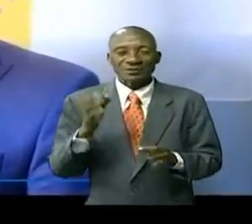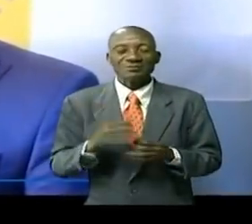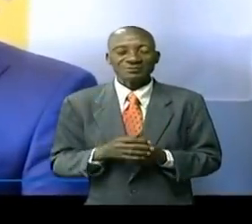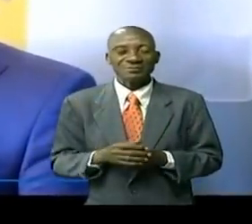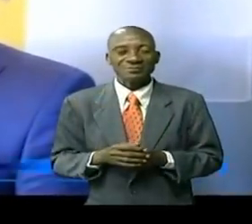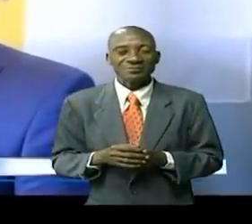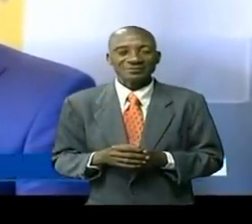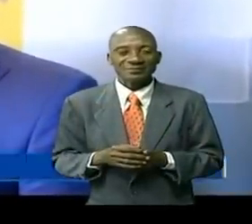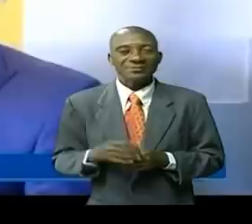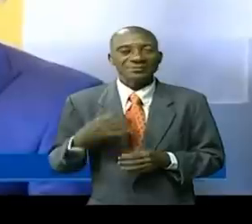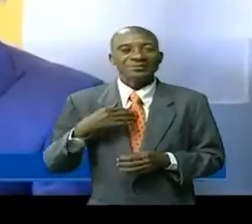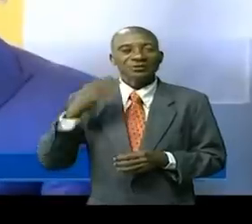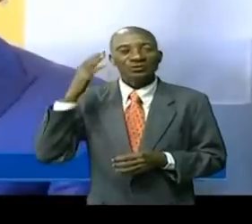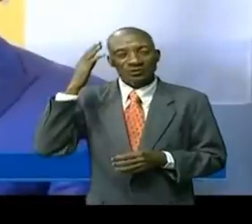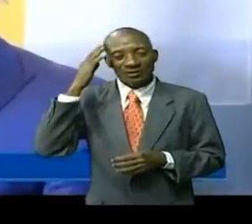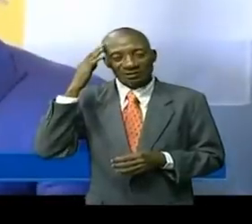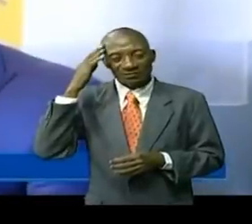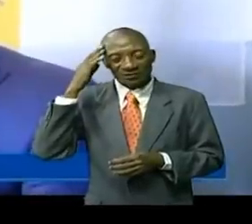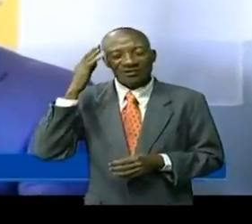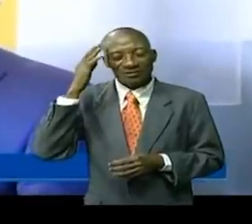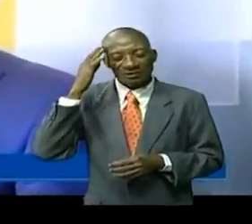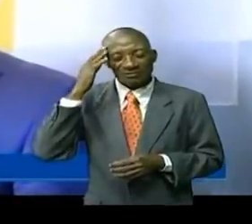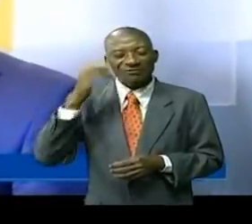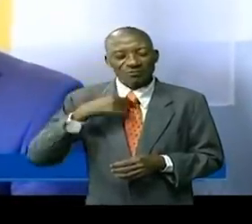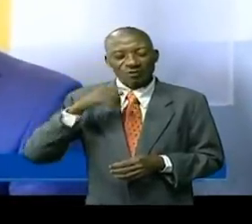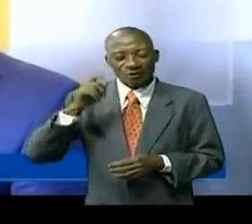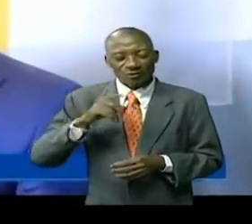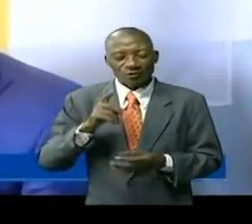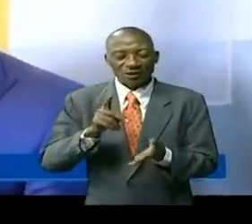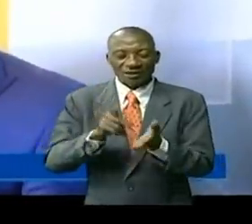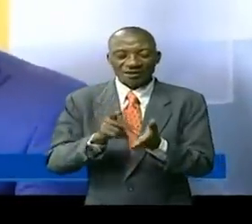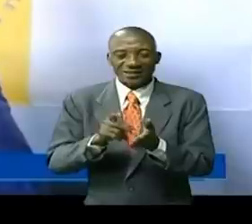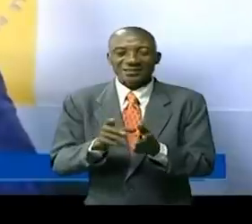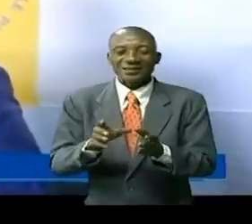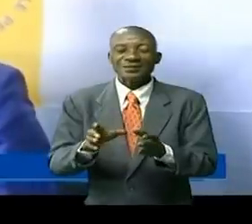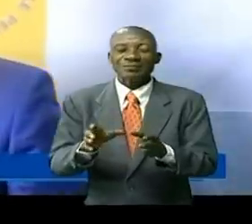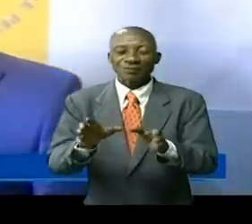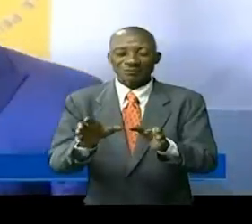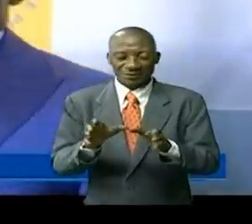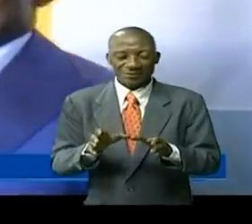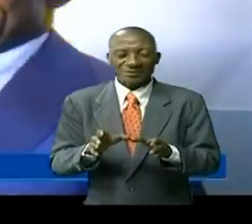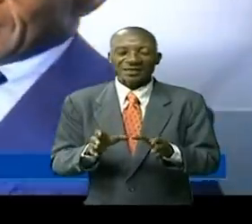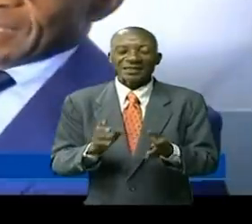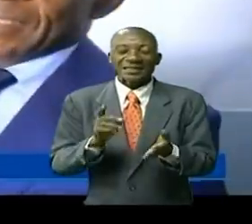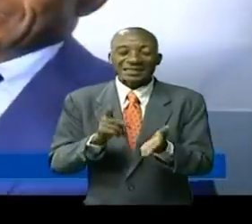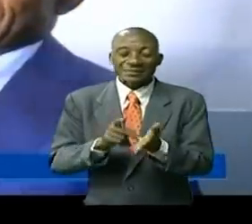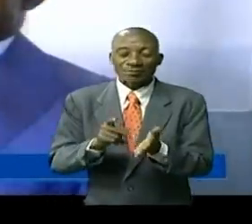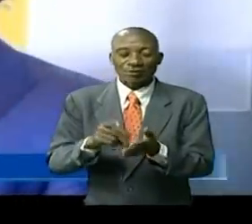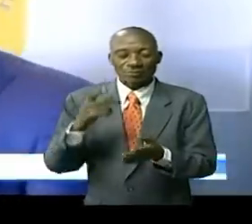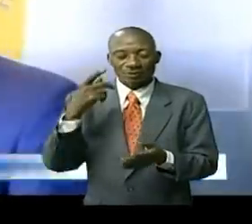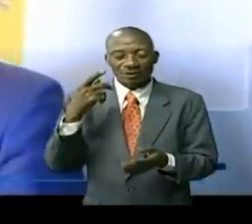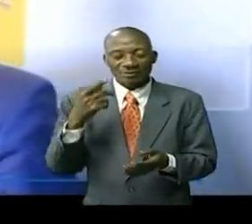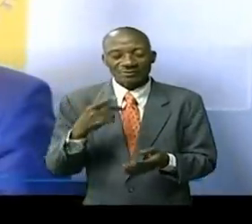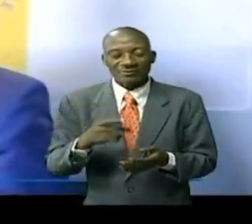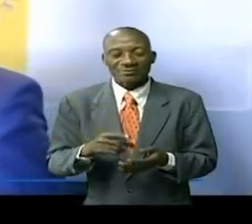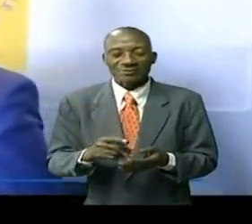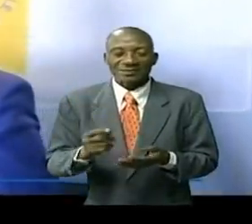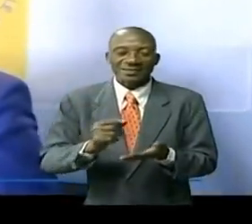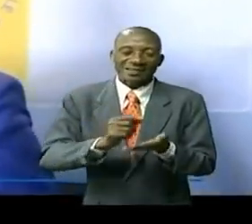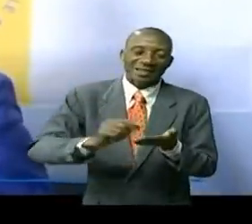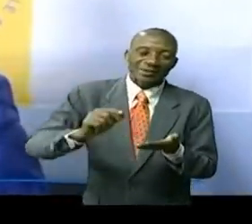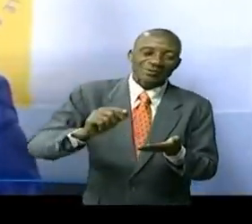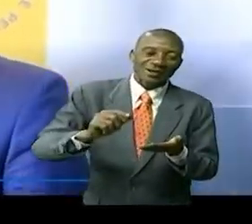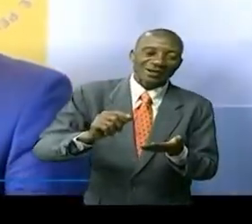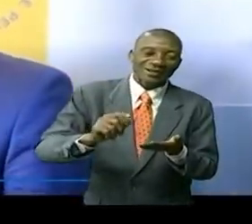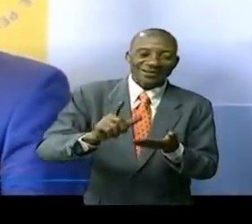que je devrais avoir des diplômes. Quel diplôme? Diplôme d'État, diplôme de gradoire, de licence, de